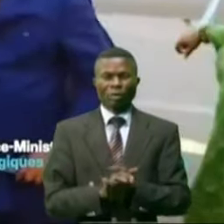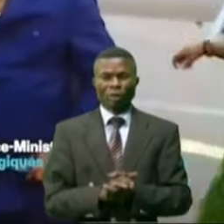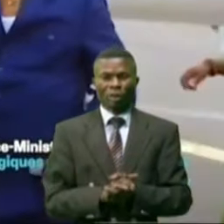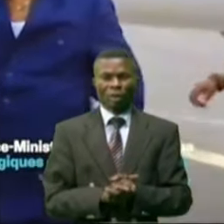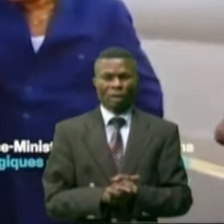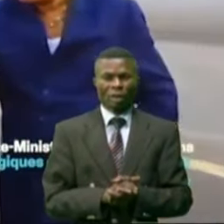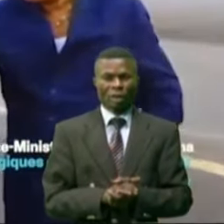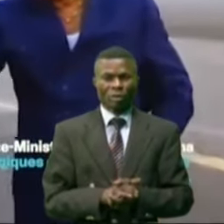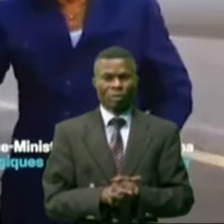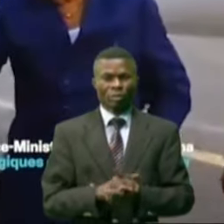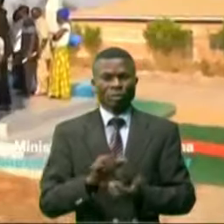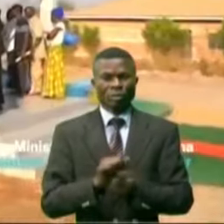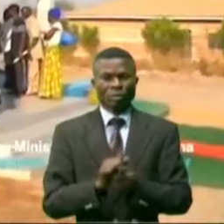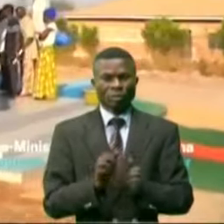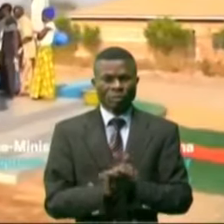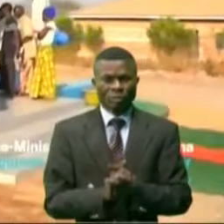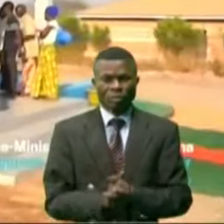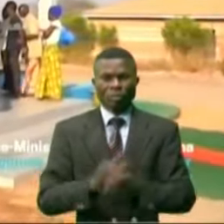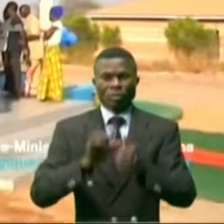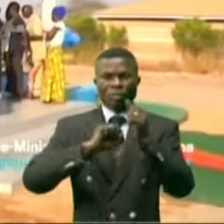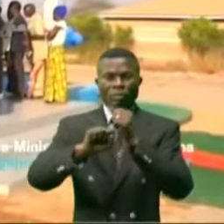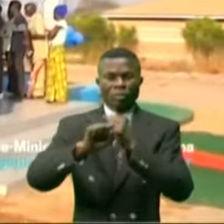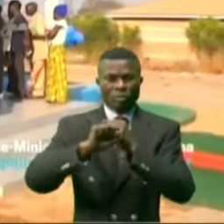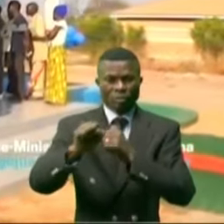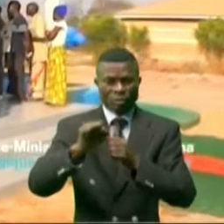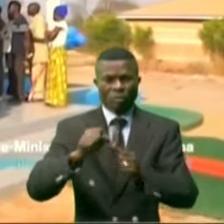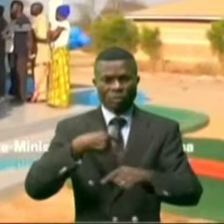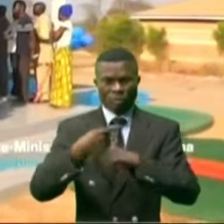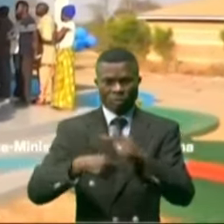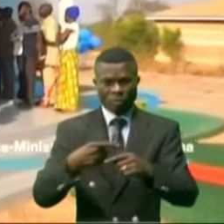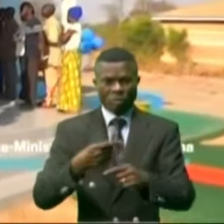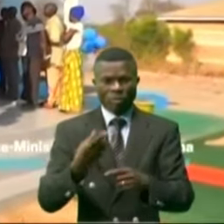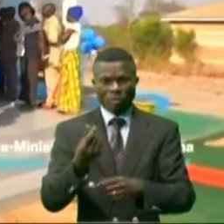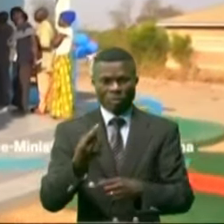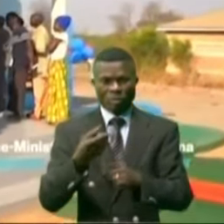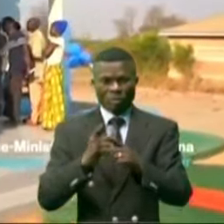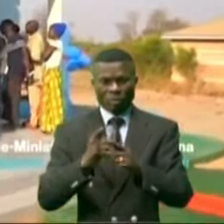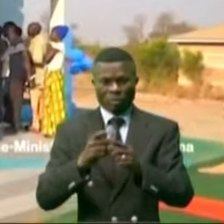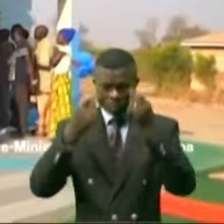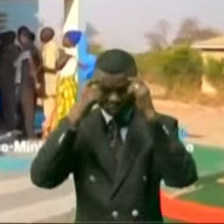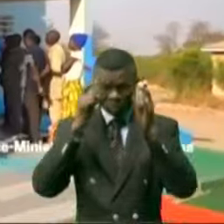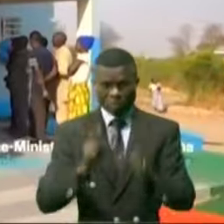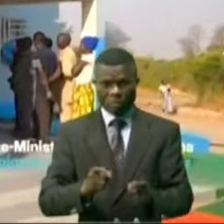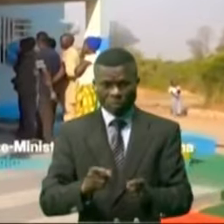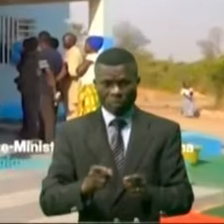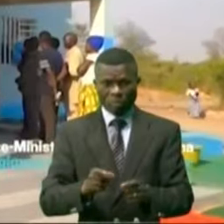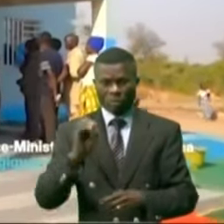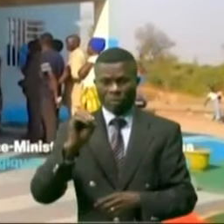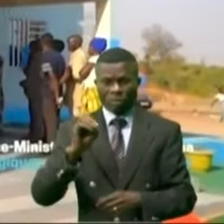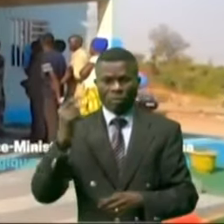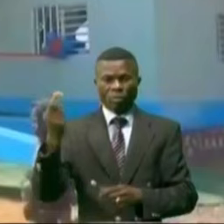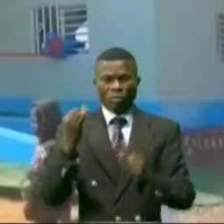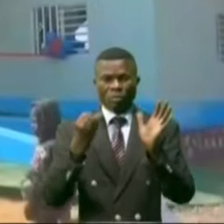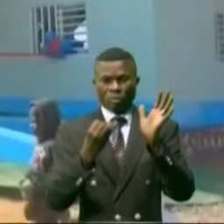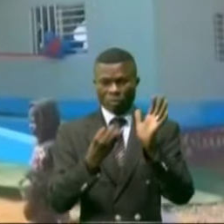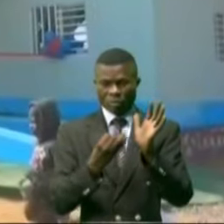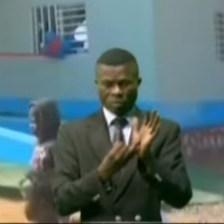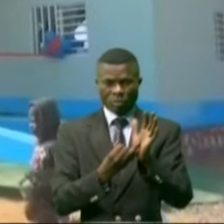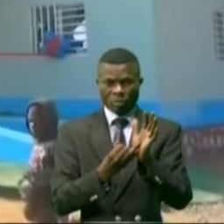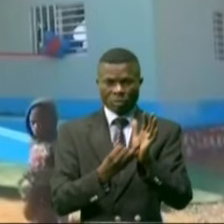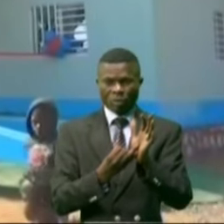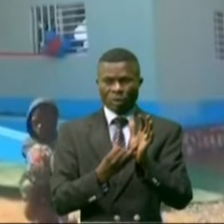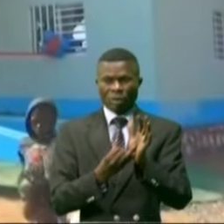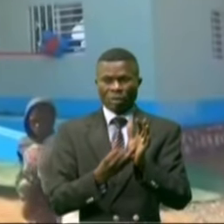inaugurait les infrastructures communautaires financées grâce à la dotation de 0,3%